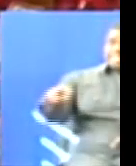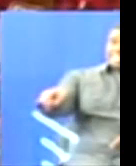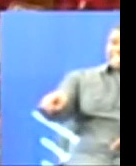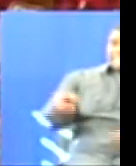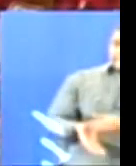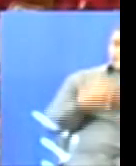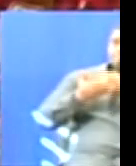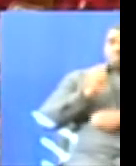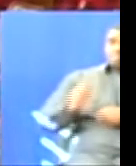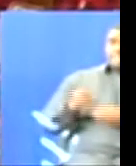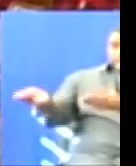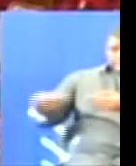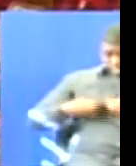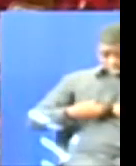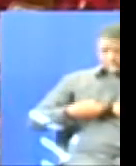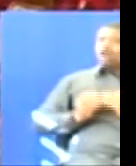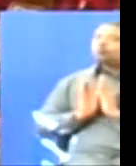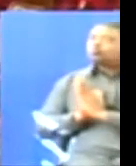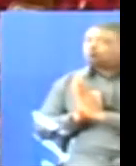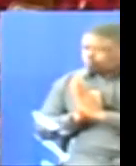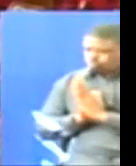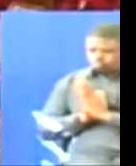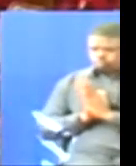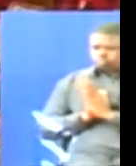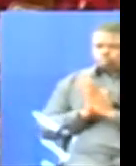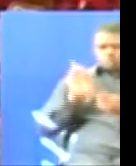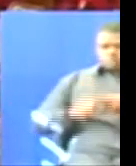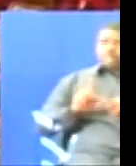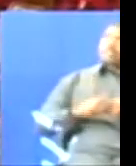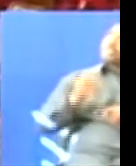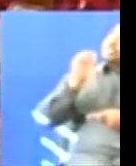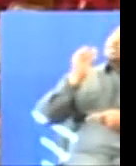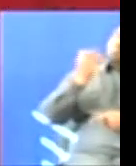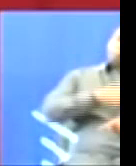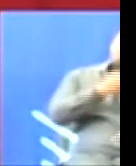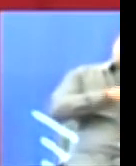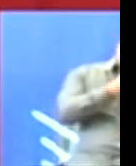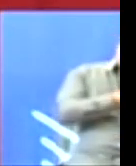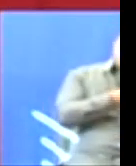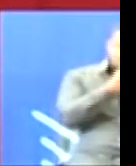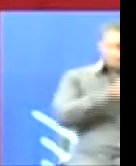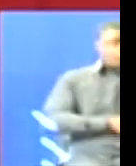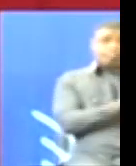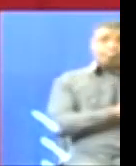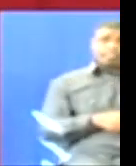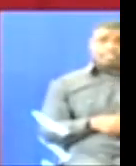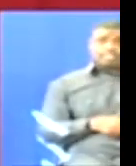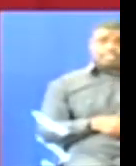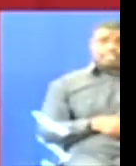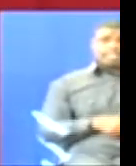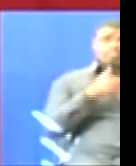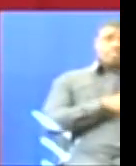Na mimi nianze kwa kumshukuru na kumpongeza sana Mheshimiwa Rais kwa tamko lake lile